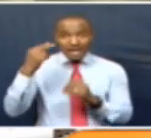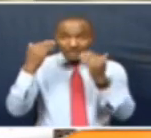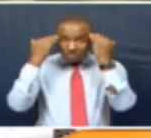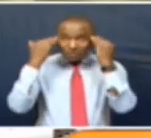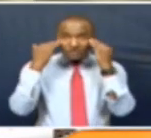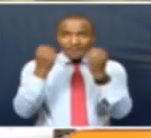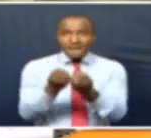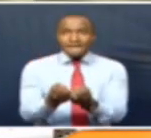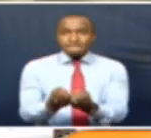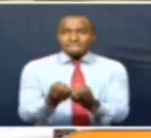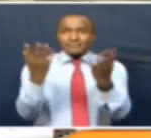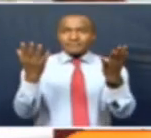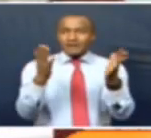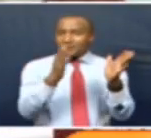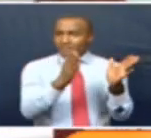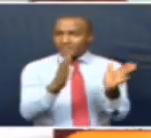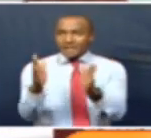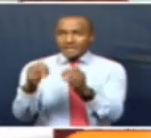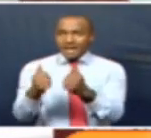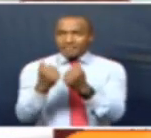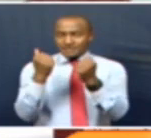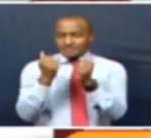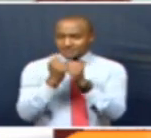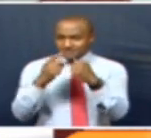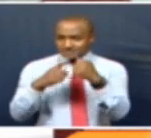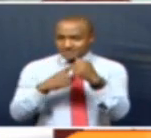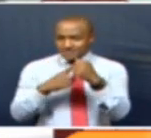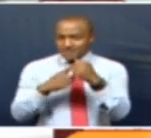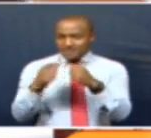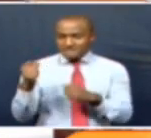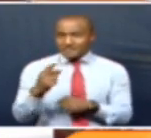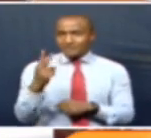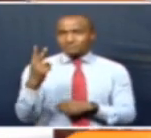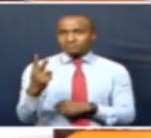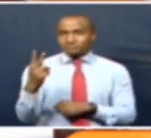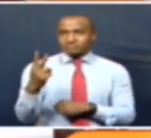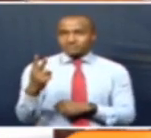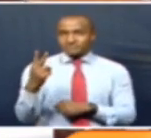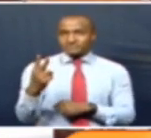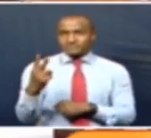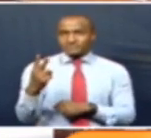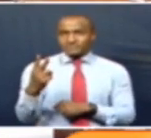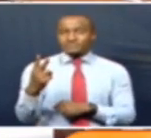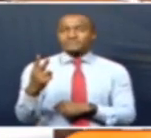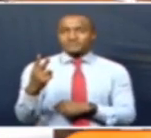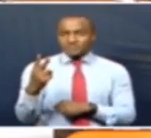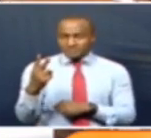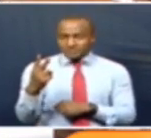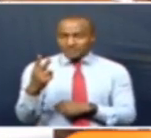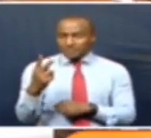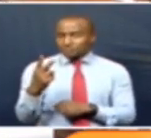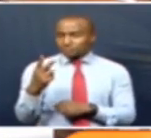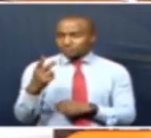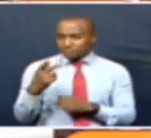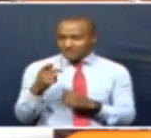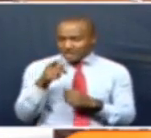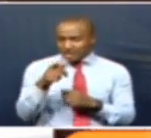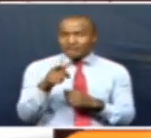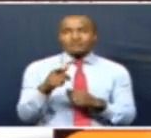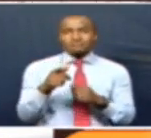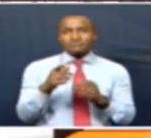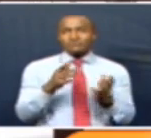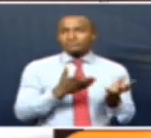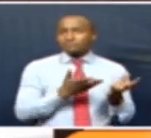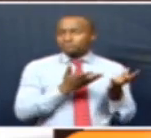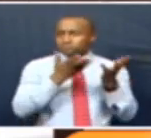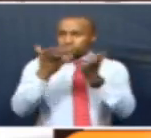Nairobi ilipangwa kutekelezwa mnamo tarehe 16 mwezi wa pili mwaka huu, siku ambayo mhubiri Sheikh Guyo Gorsa alipangiwa kuwasilishwa kotini